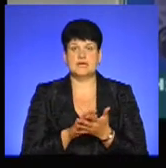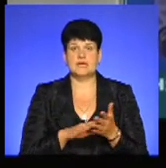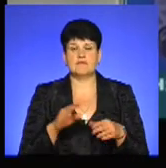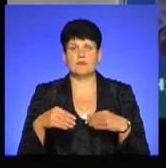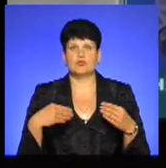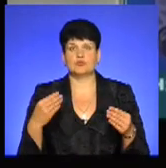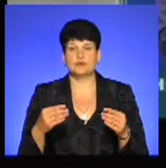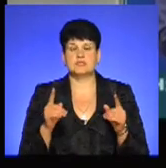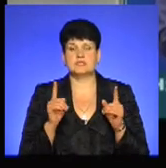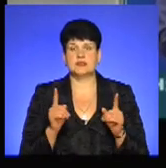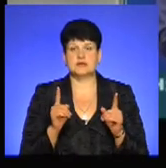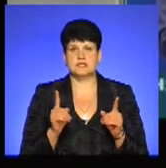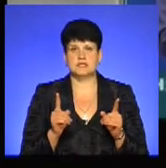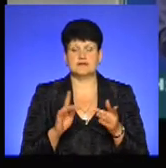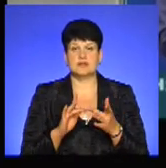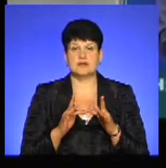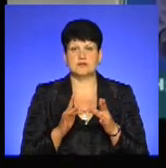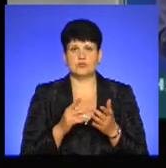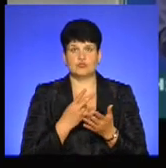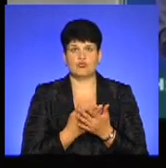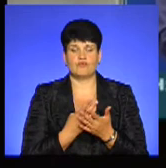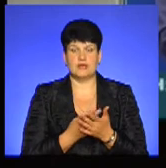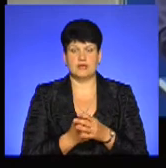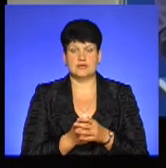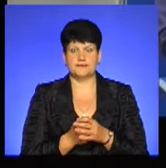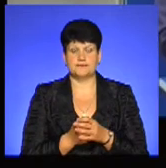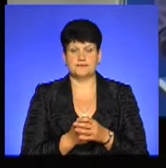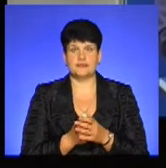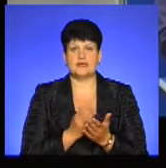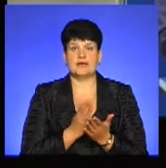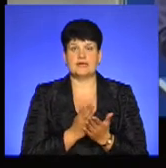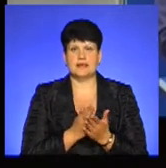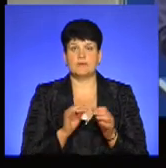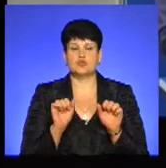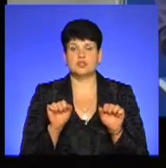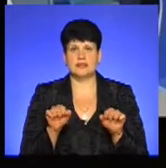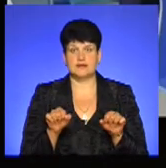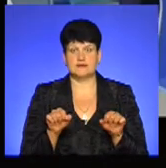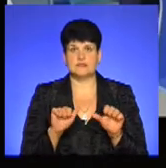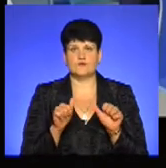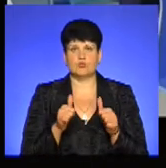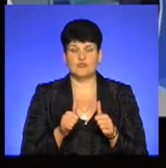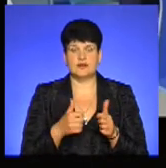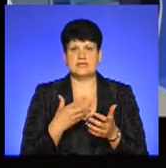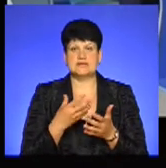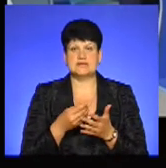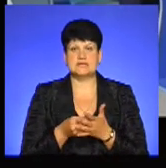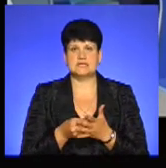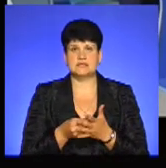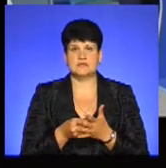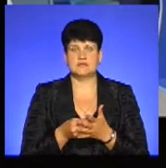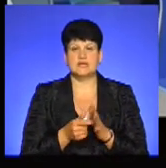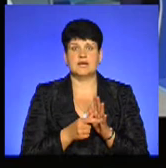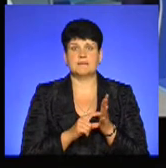і виключно в електронному вигляді. Є можливість сформувати свій власний